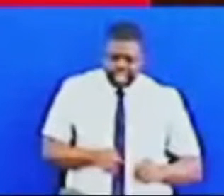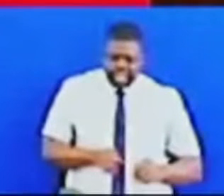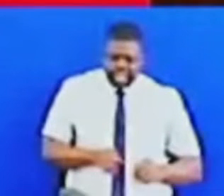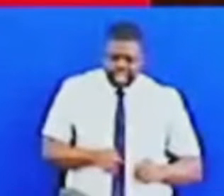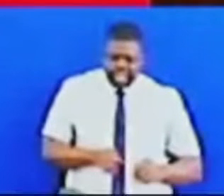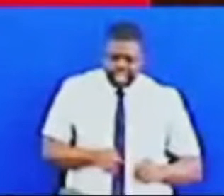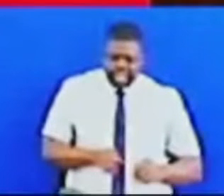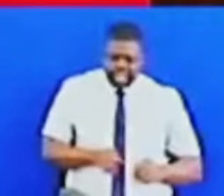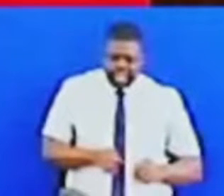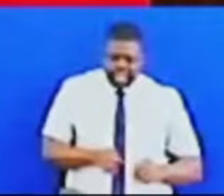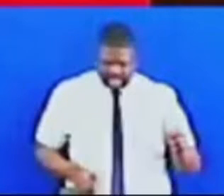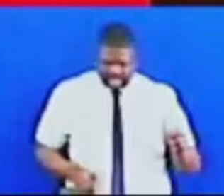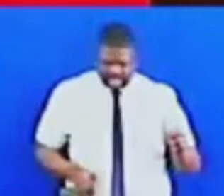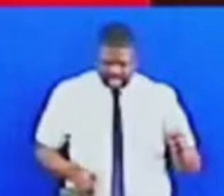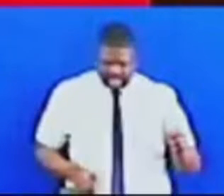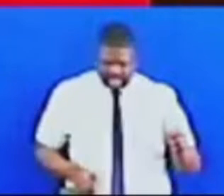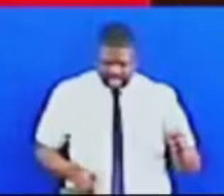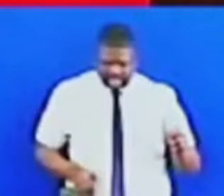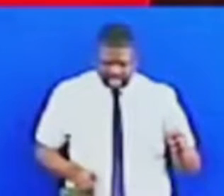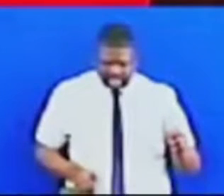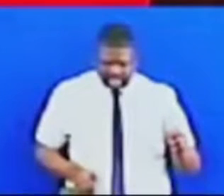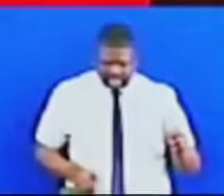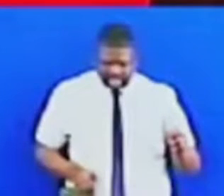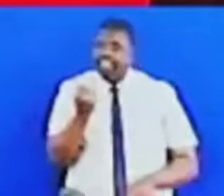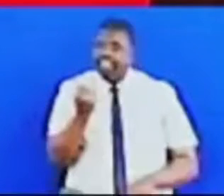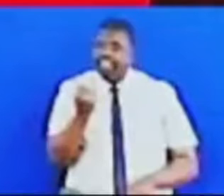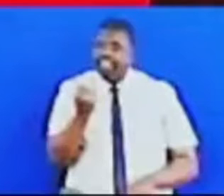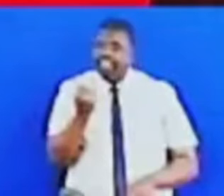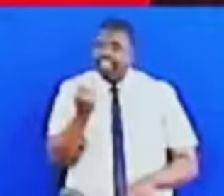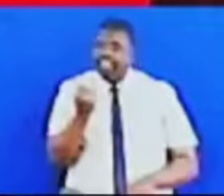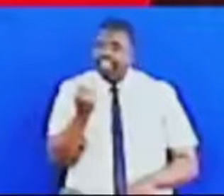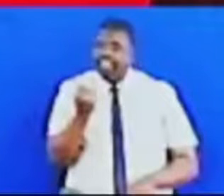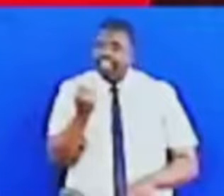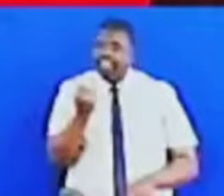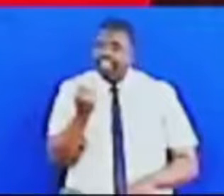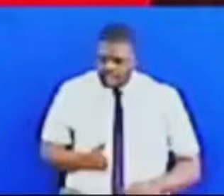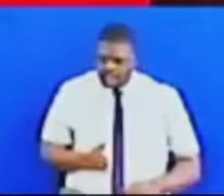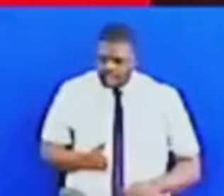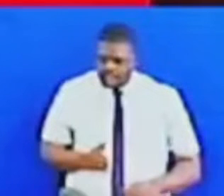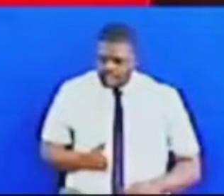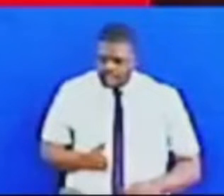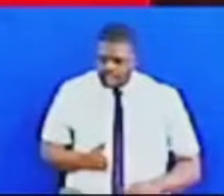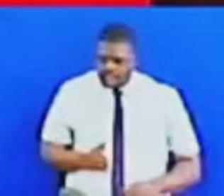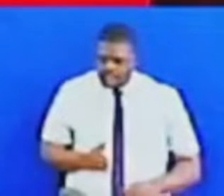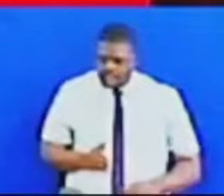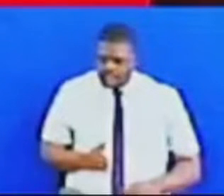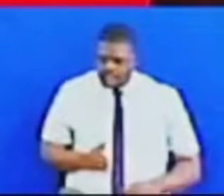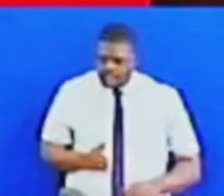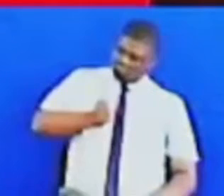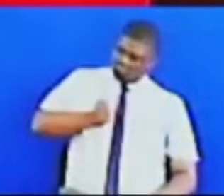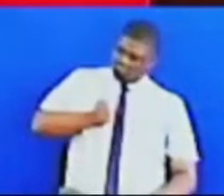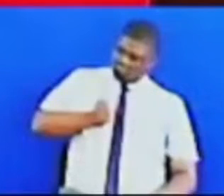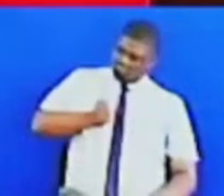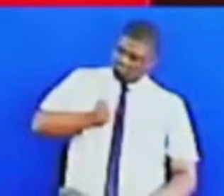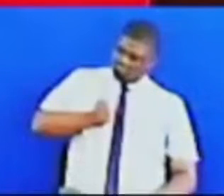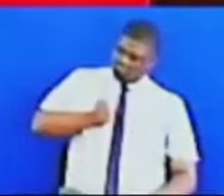hizo, amepata nafasi ya kulitumikia taifa lake, Mheshimiwa Spika, anaenda kuweka ubinafsi wa hali ya juu, wa